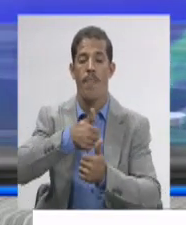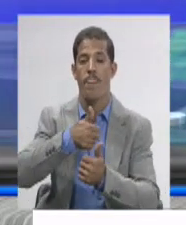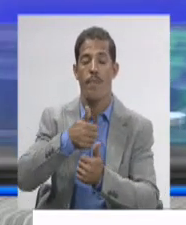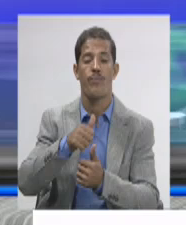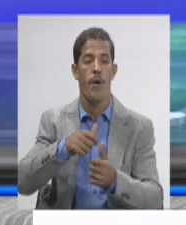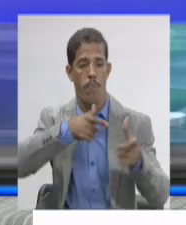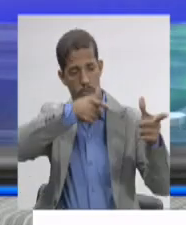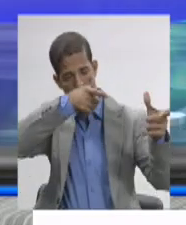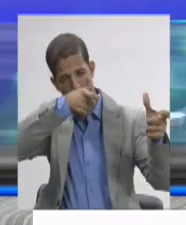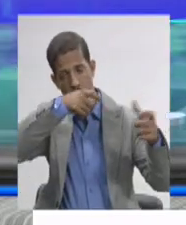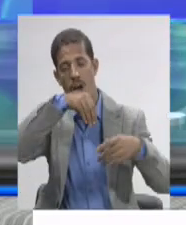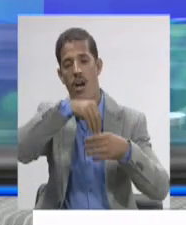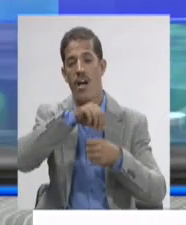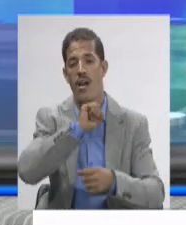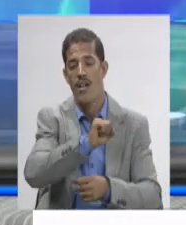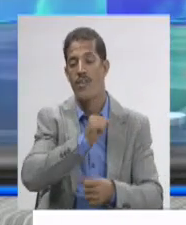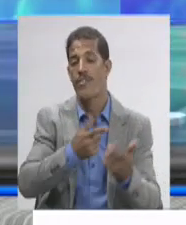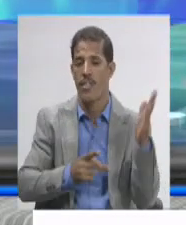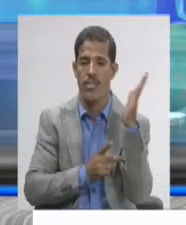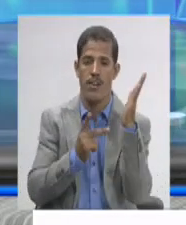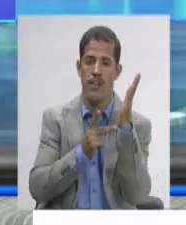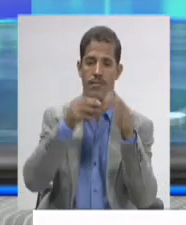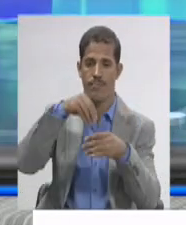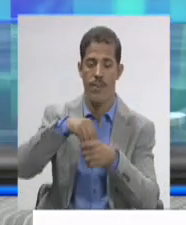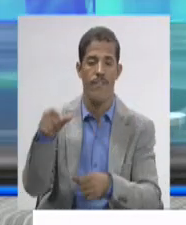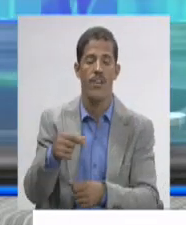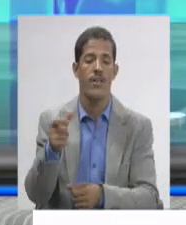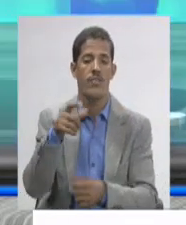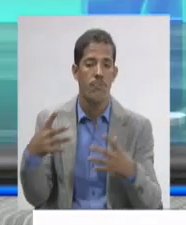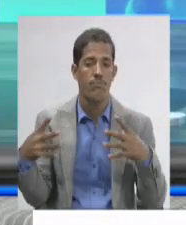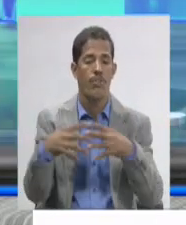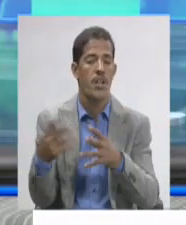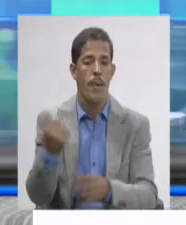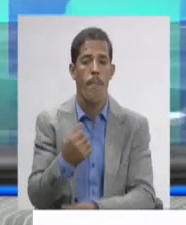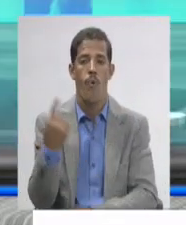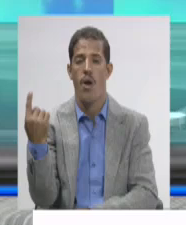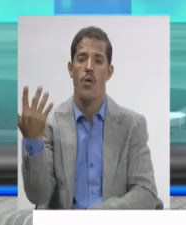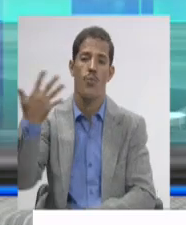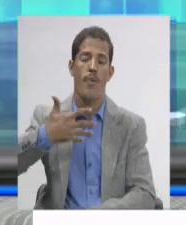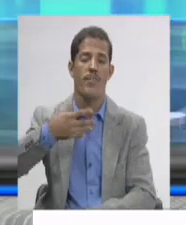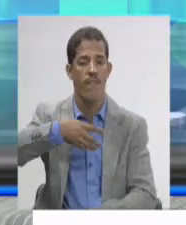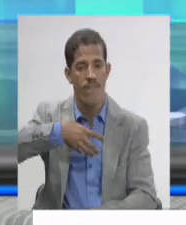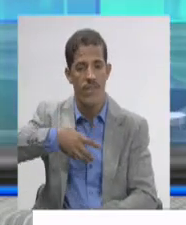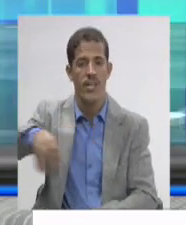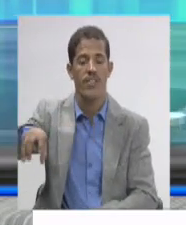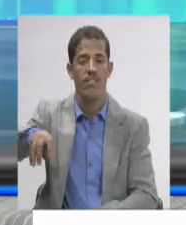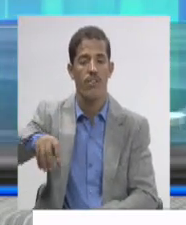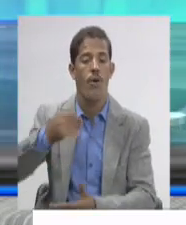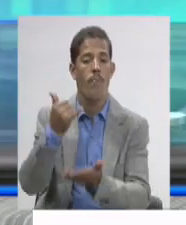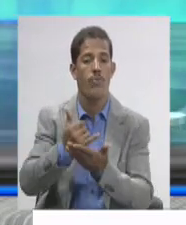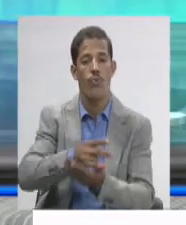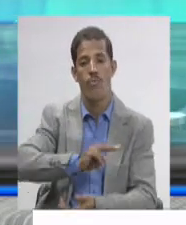التقليديه وقد تميزت هذه البطوله بمشاركه اكثر من 51 فريقا يمثلون مختلف